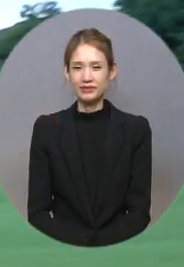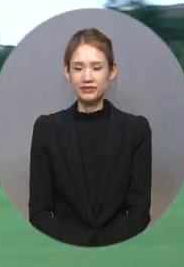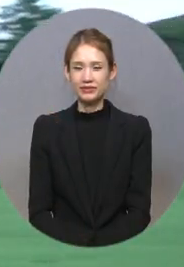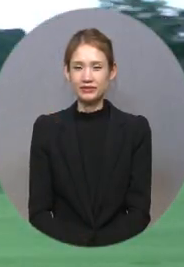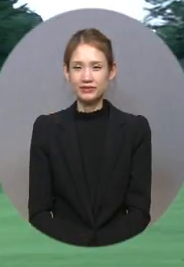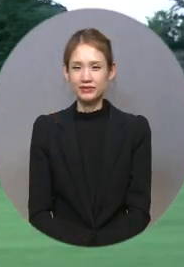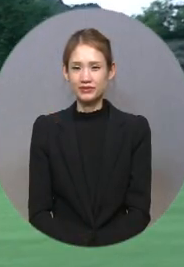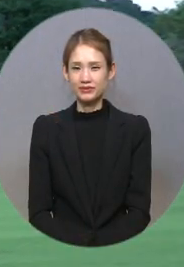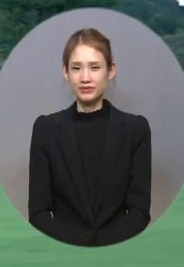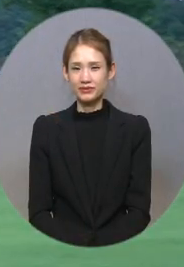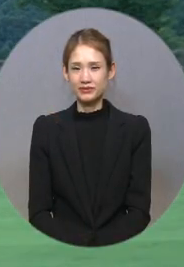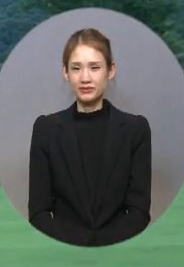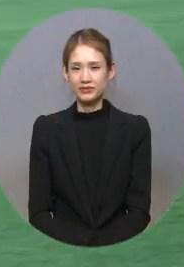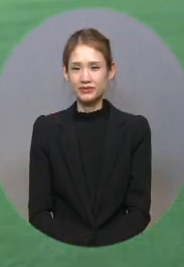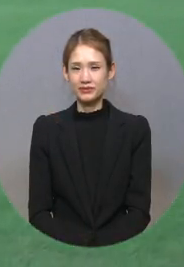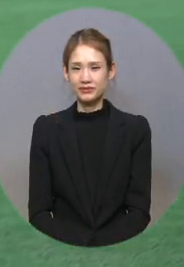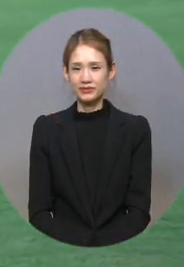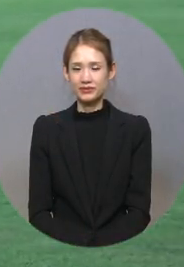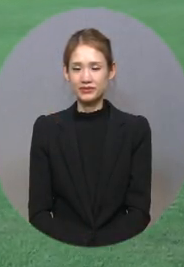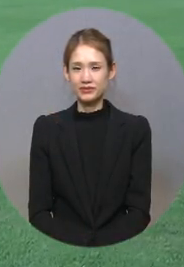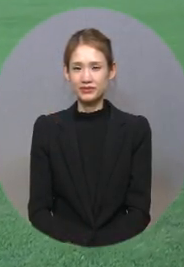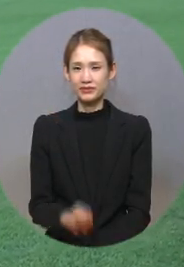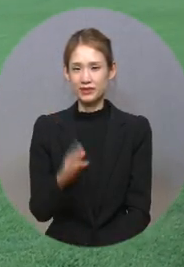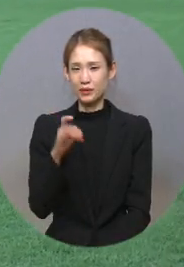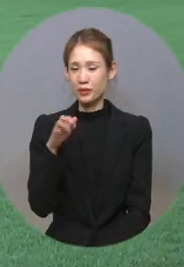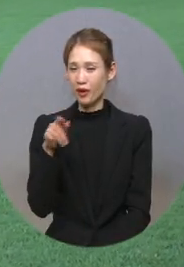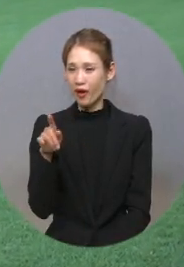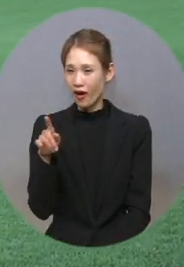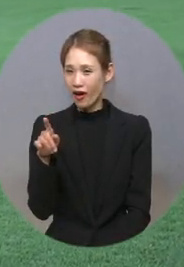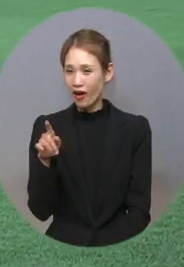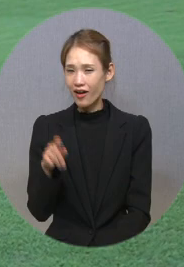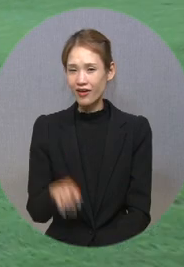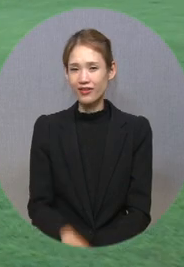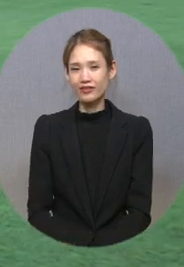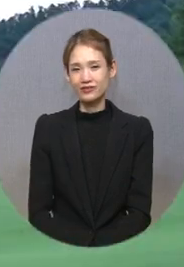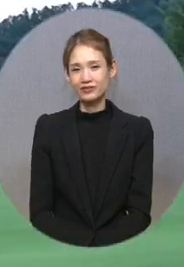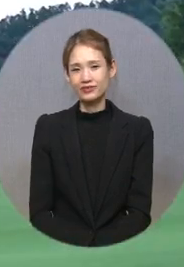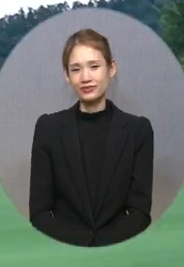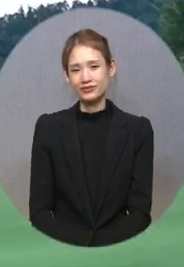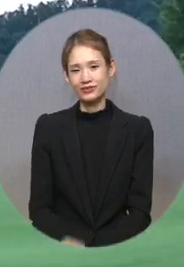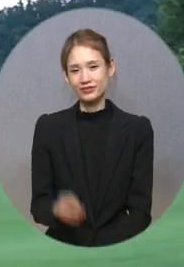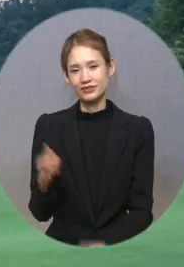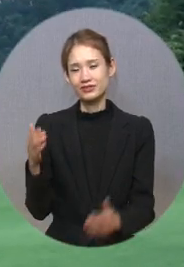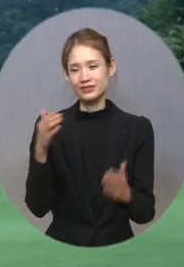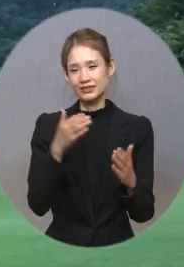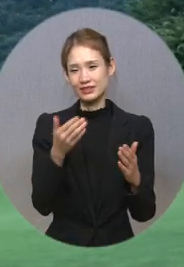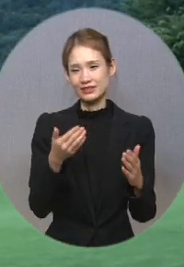벙커, 벙커. 끝에 벙커 들어간 것 같아요. 끝에 벙커. 벙. 그린 바로 전. 네.